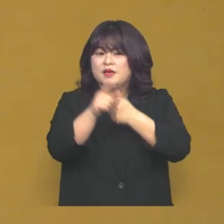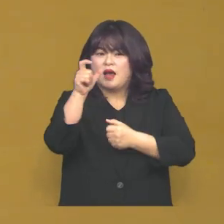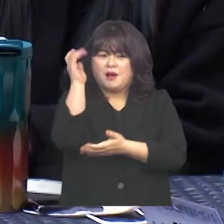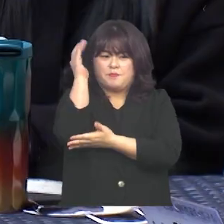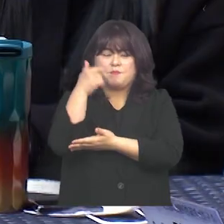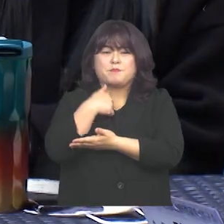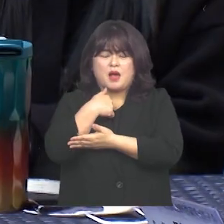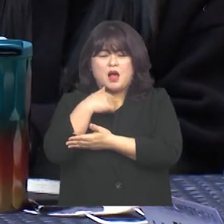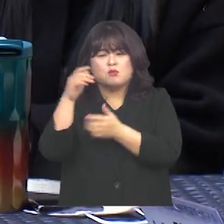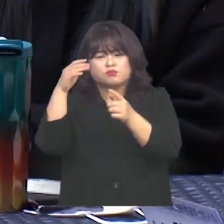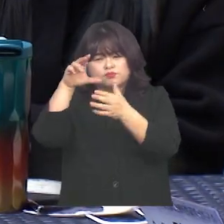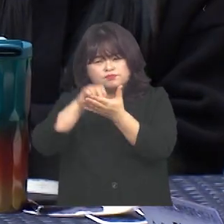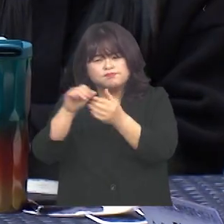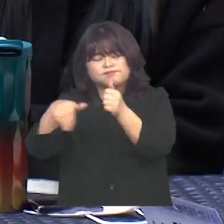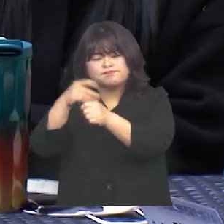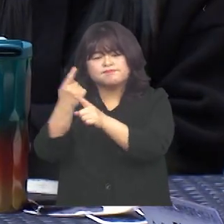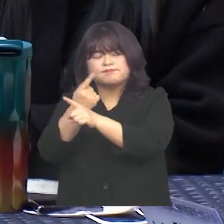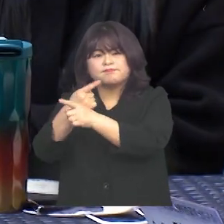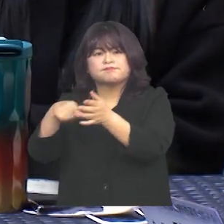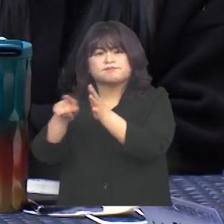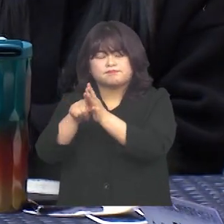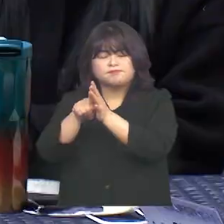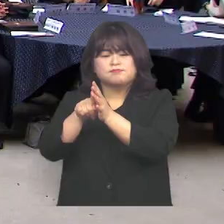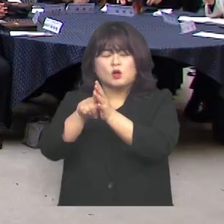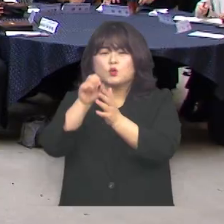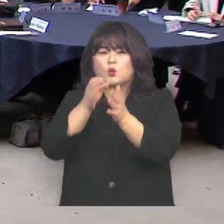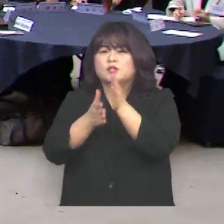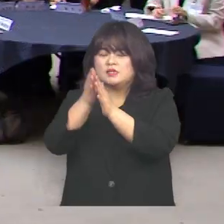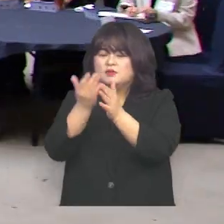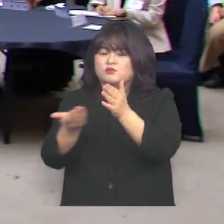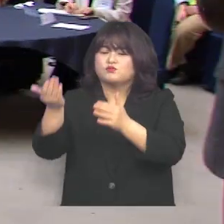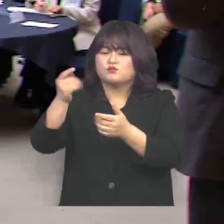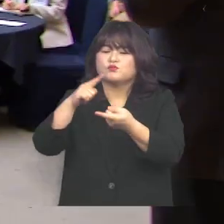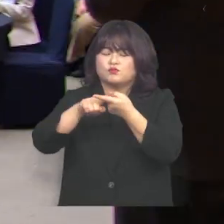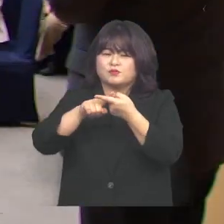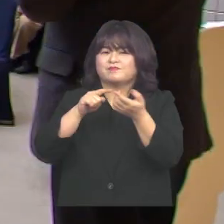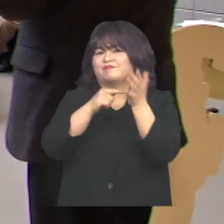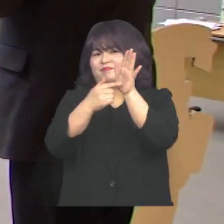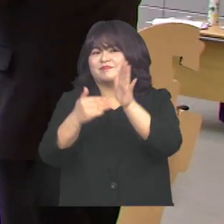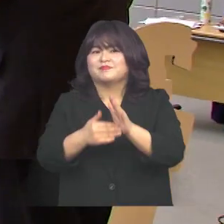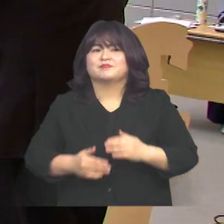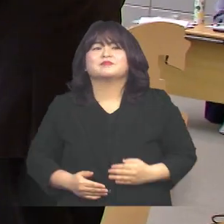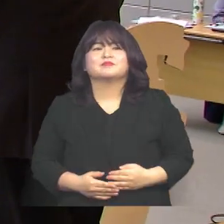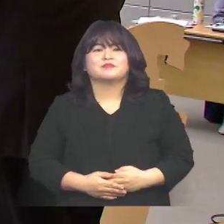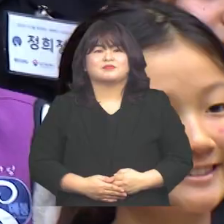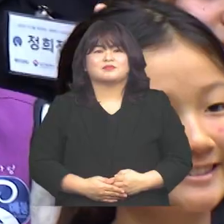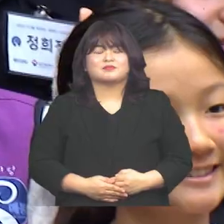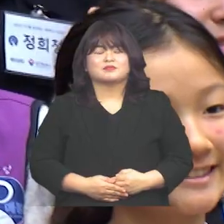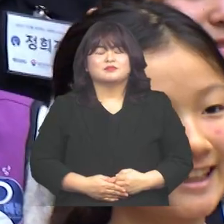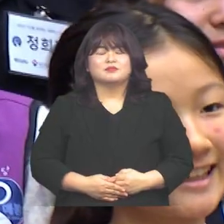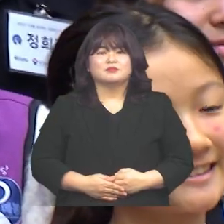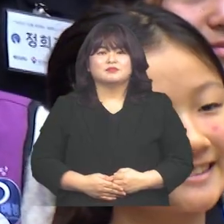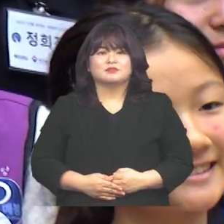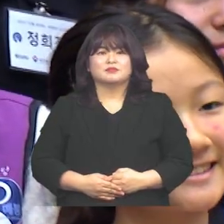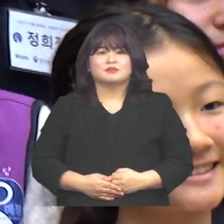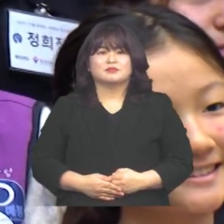중립과 환경 문제 해결을 위해 시민과 함께 환경교육도시 용인의 위상을 더욱 높이겠다고 밝혔습니다.